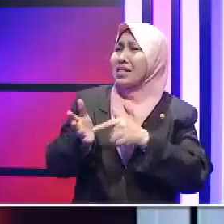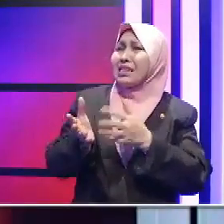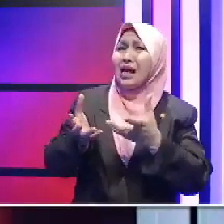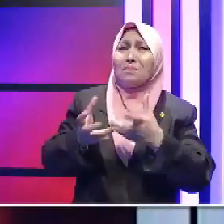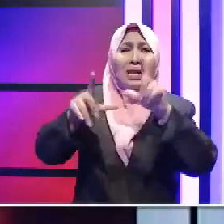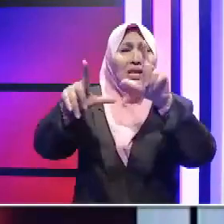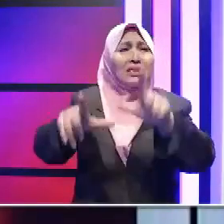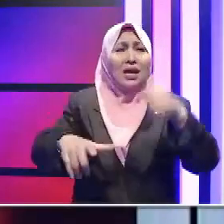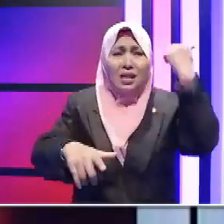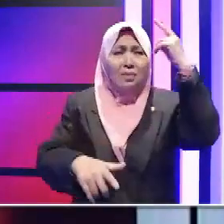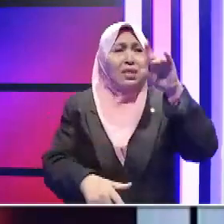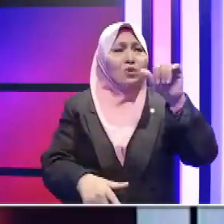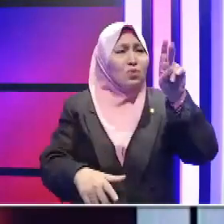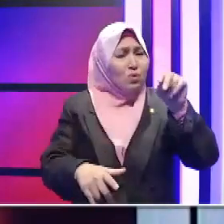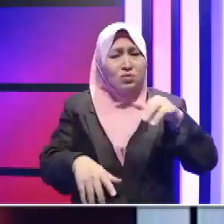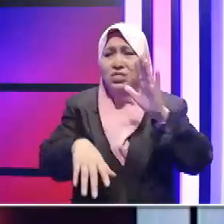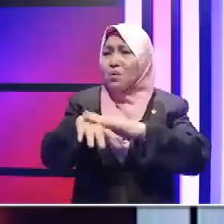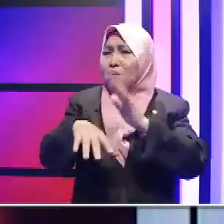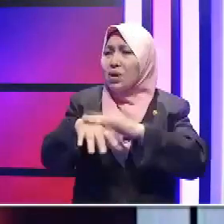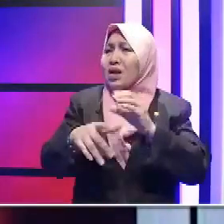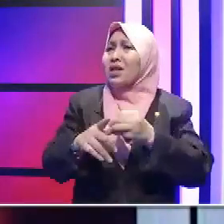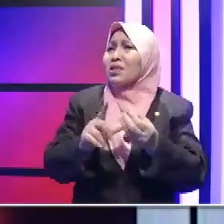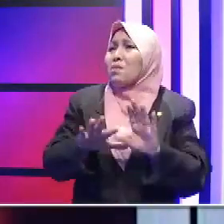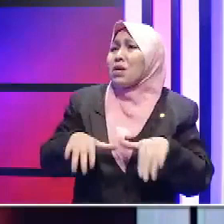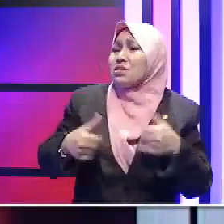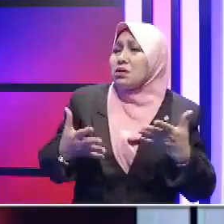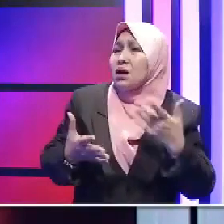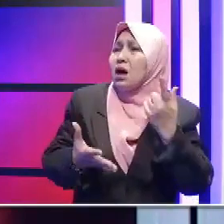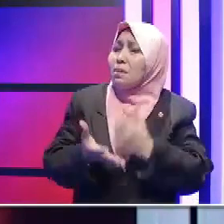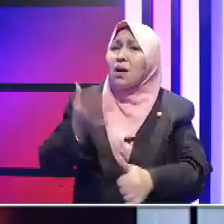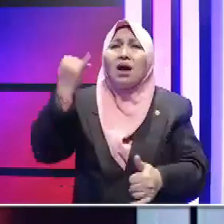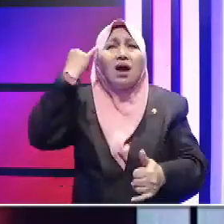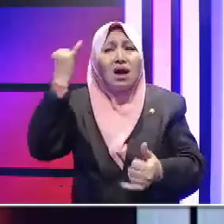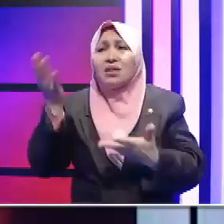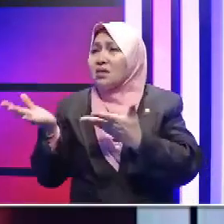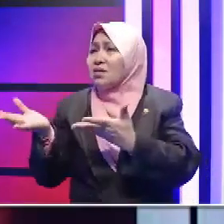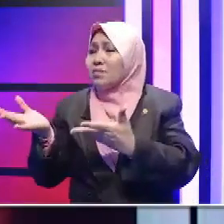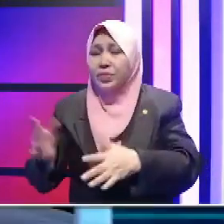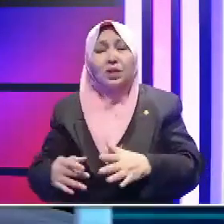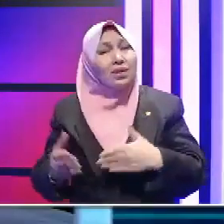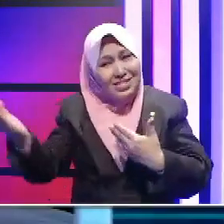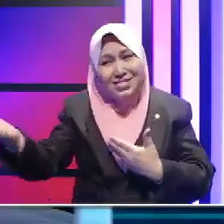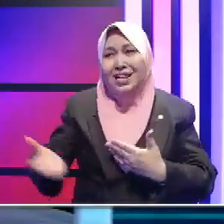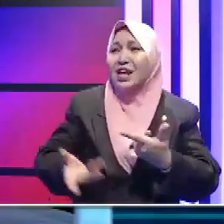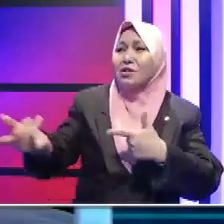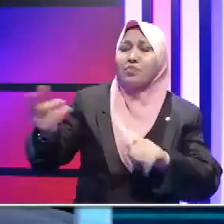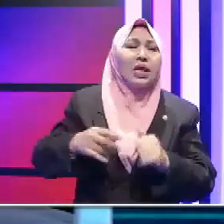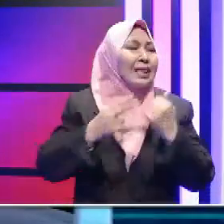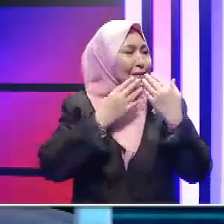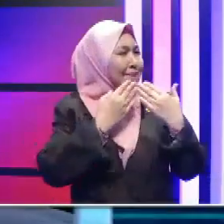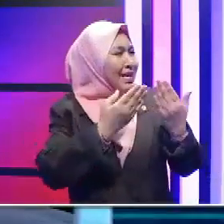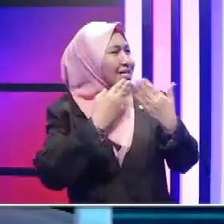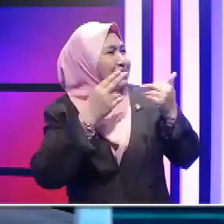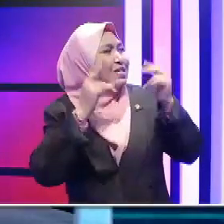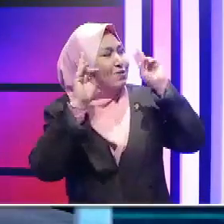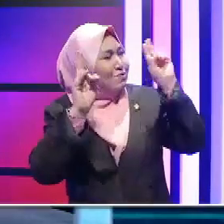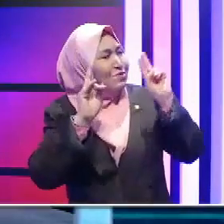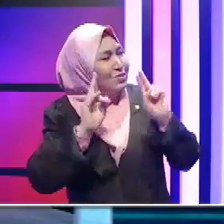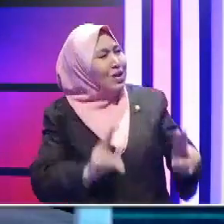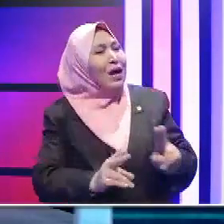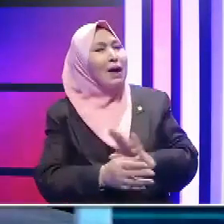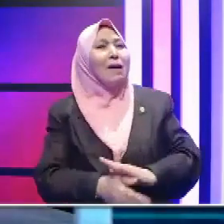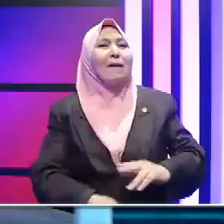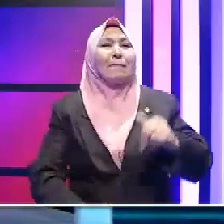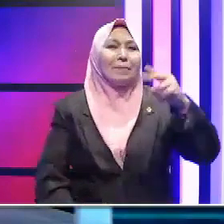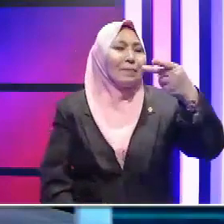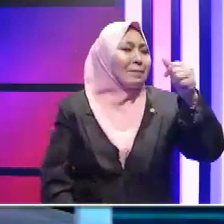meletakkan Nabi Yunus satu teguran ke atau macam mana papan dengan stasiun sedekat semoga sih dokter ahmadsanusi yang